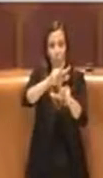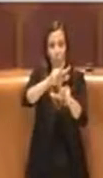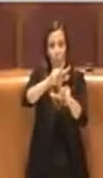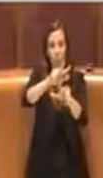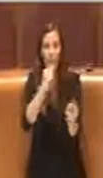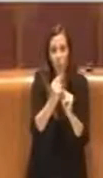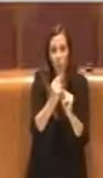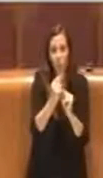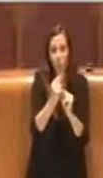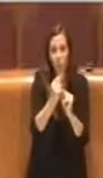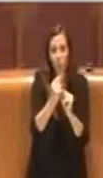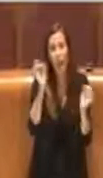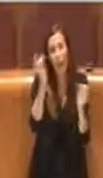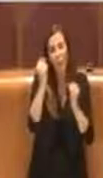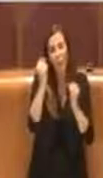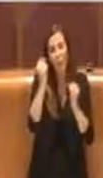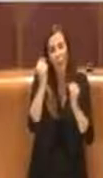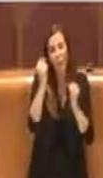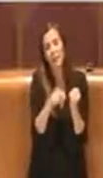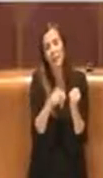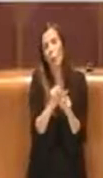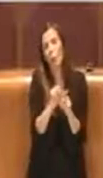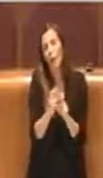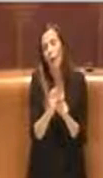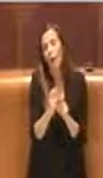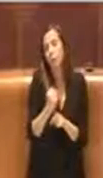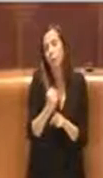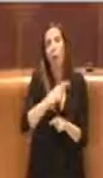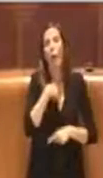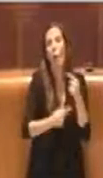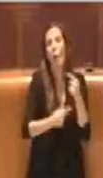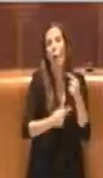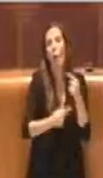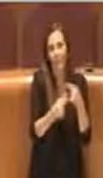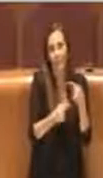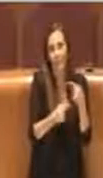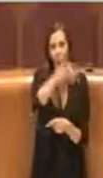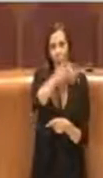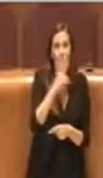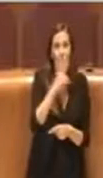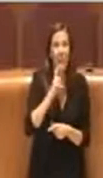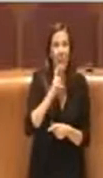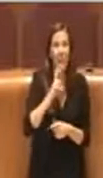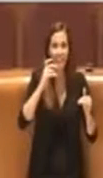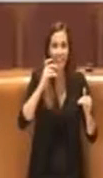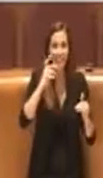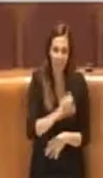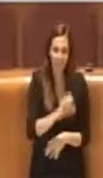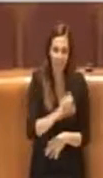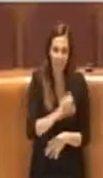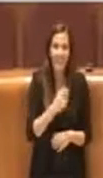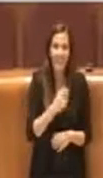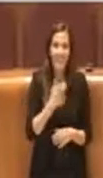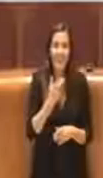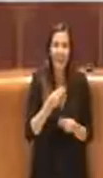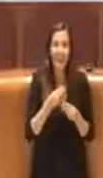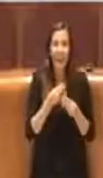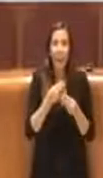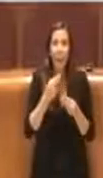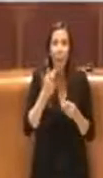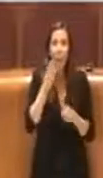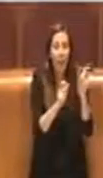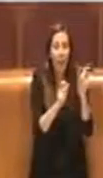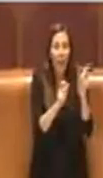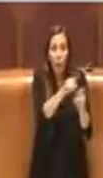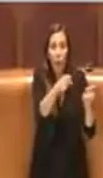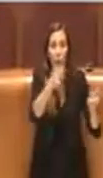che sia chiarita quanto più la posizione degli esercenti del punto verde infanzia, per dar modo alle persone appunto oneste, che fino ad oggi